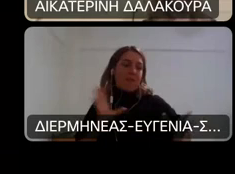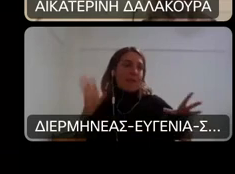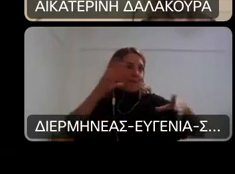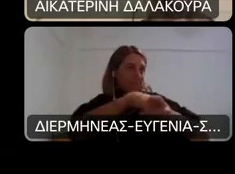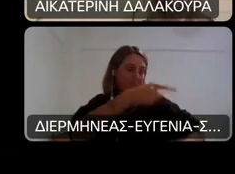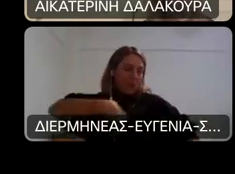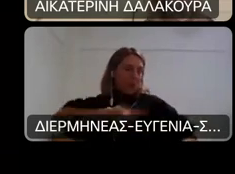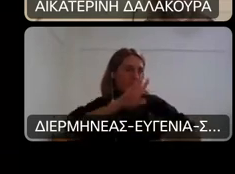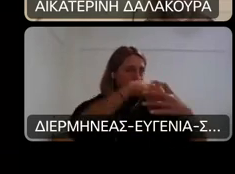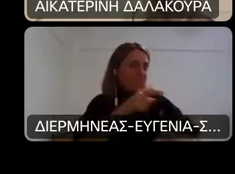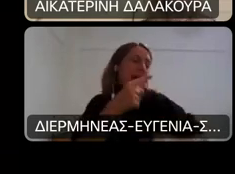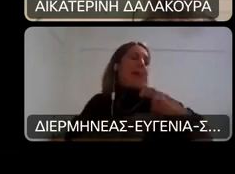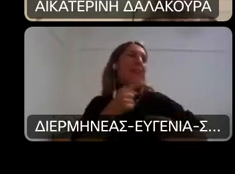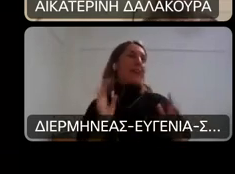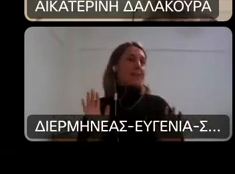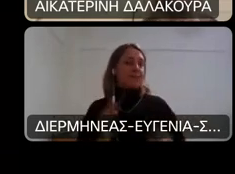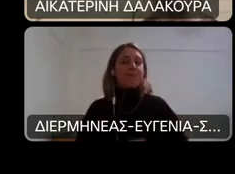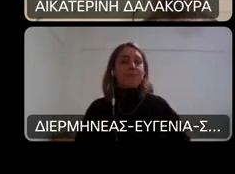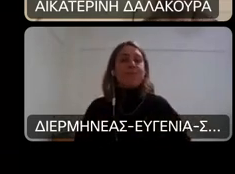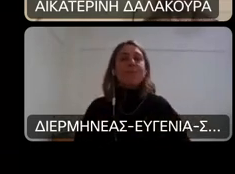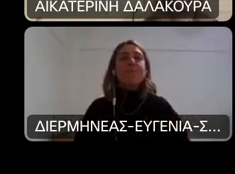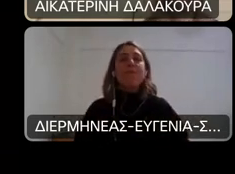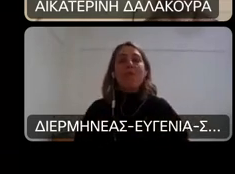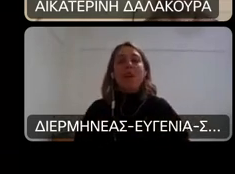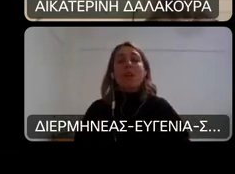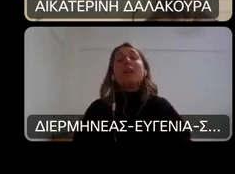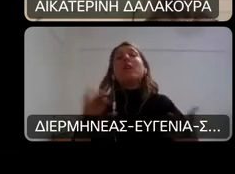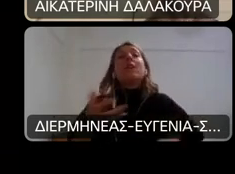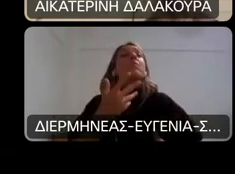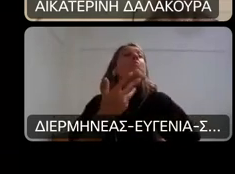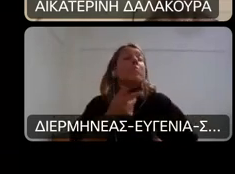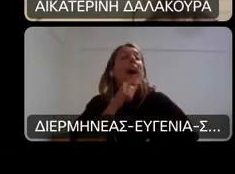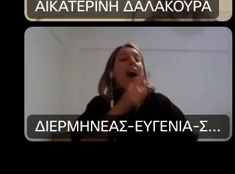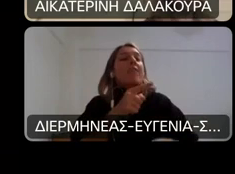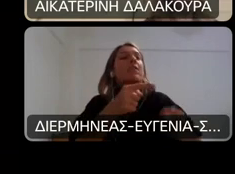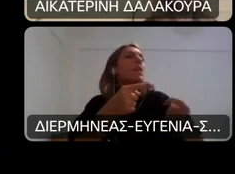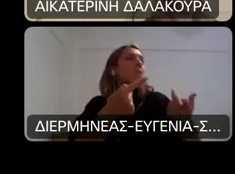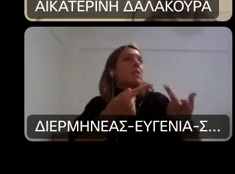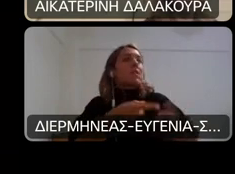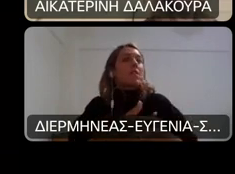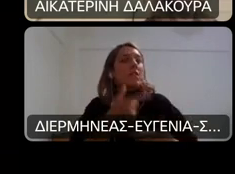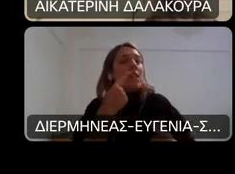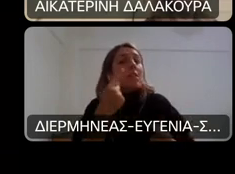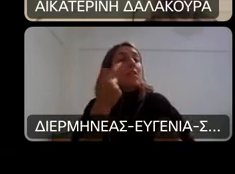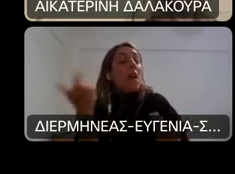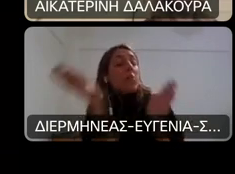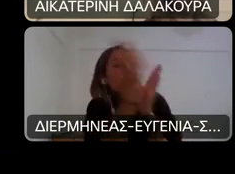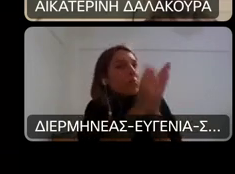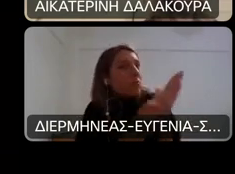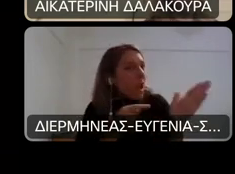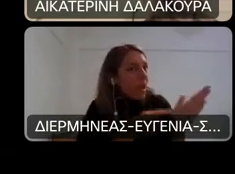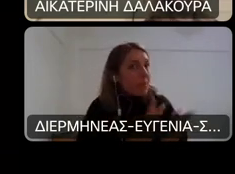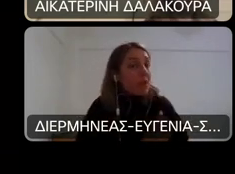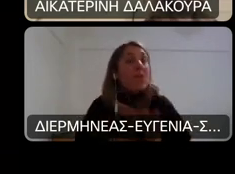αυτή. Με βάση λοιπόν τις παρατηρήσεις αυτές, οι στόχοι, τα μέτρα και οι πρακτικές που υιοθετήθηκαν